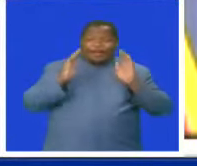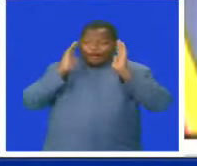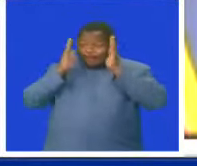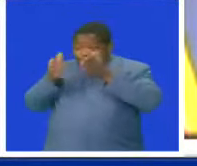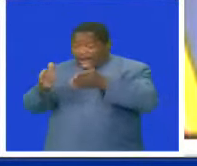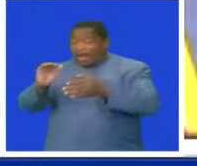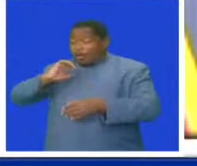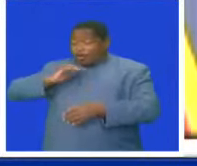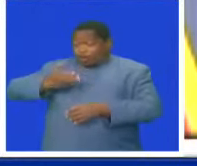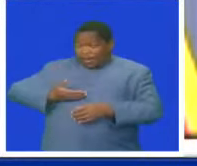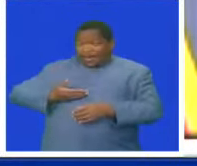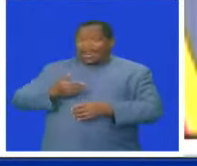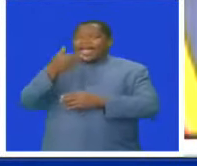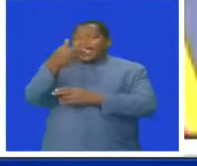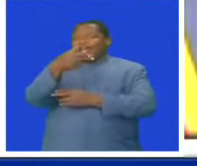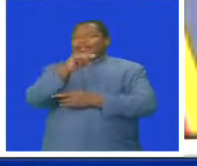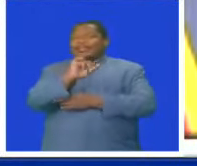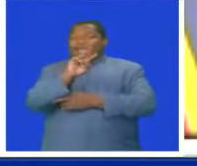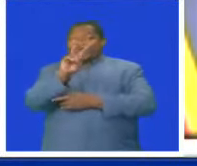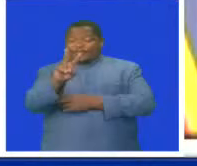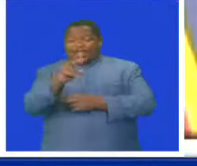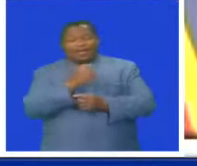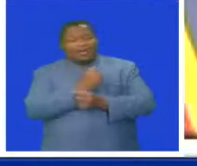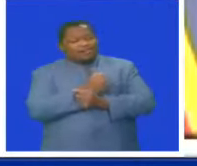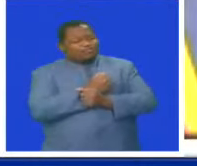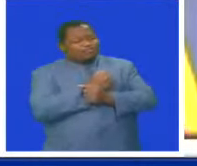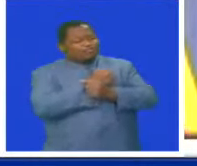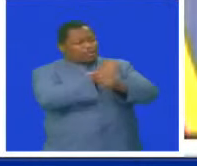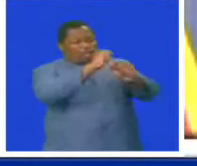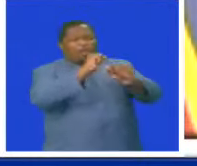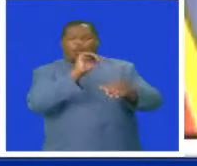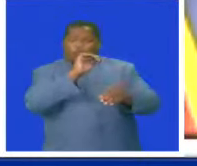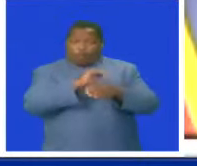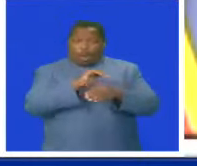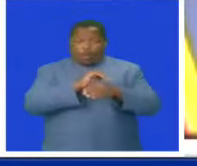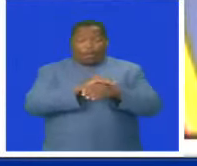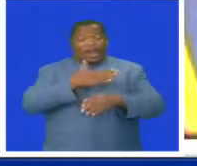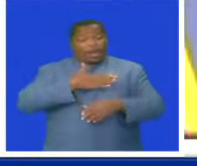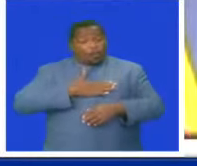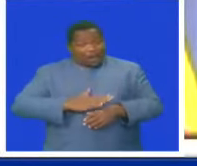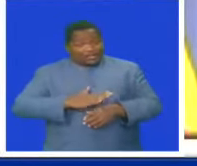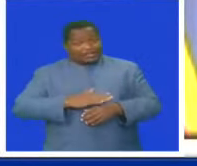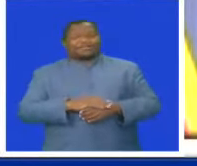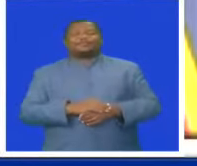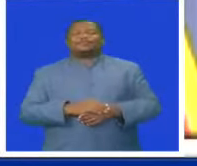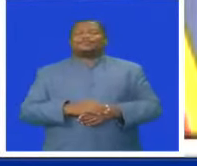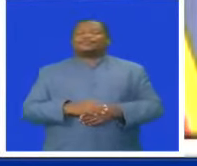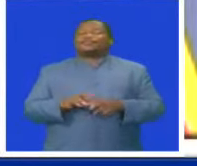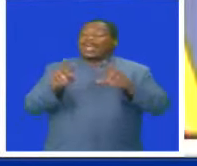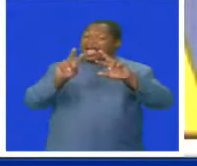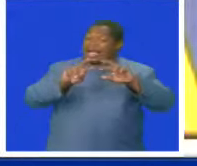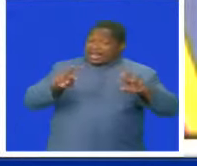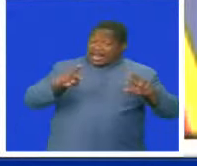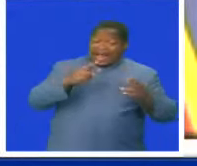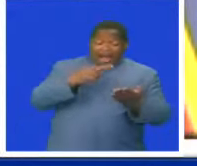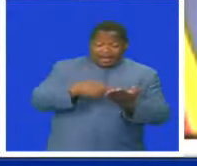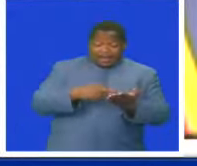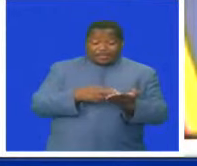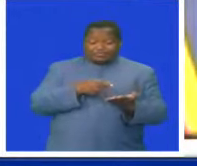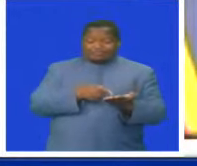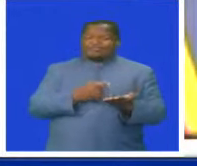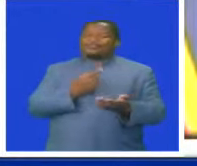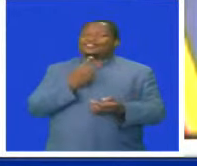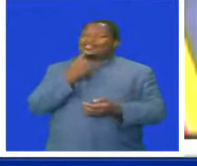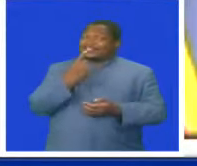Lendlela lena ikhanze ukuthi ikhombise ukuthi kunoku besinako nokuliphilisi laba bomake bebakuthatha njalo